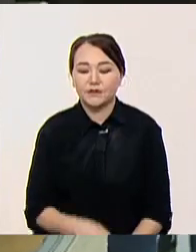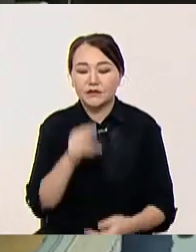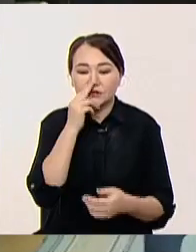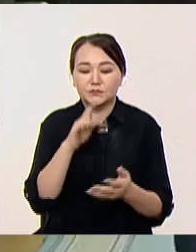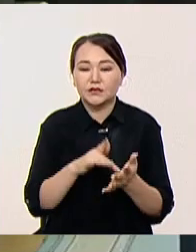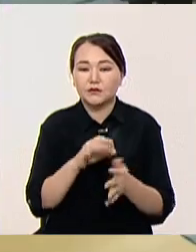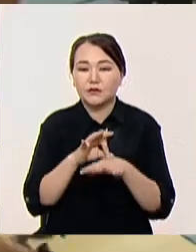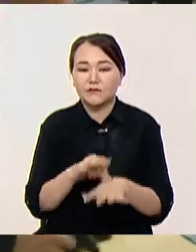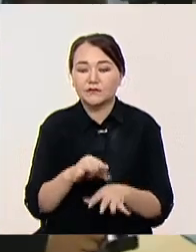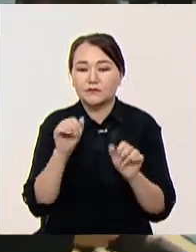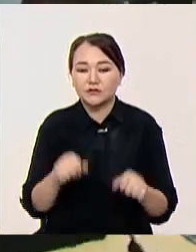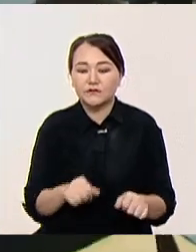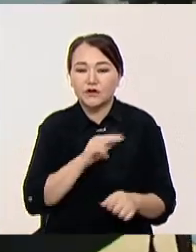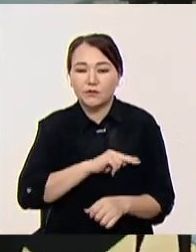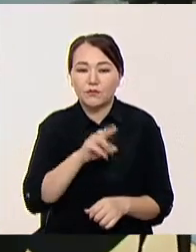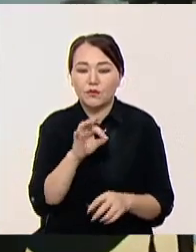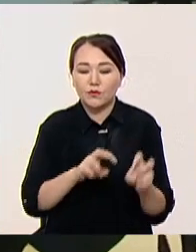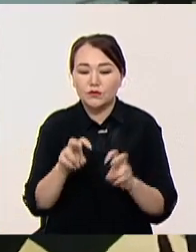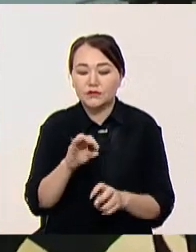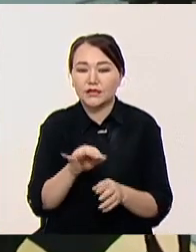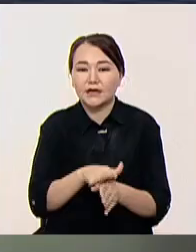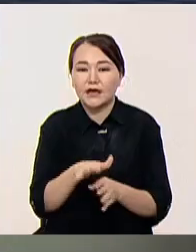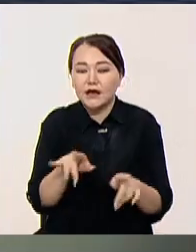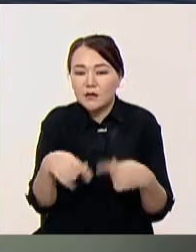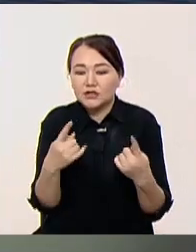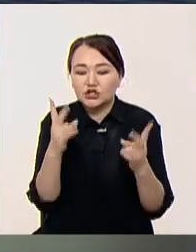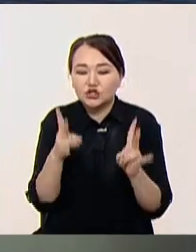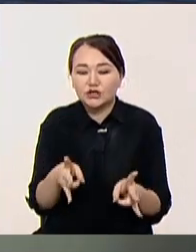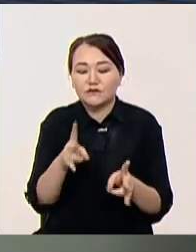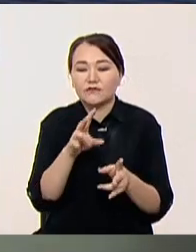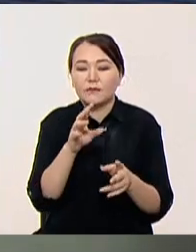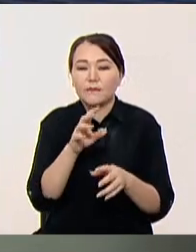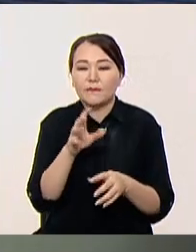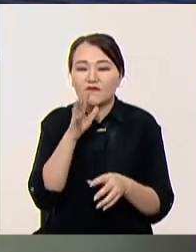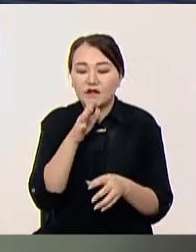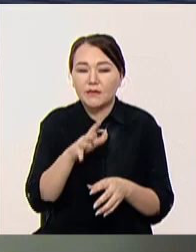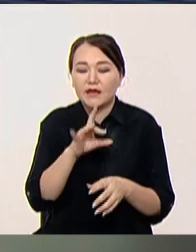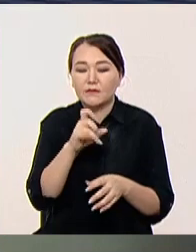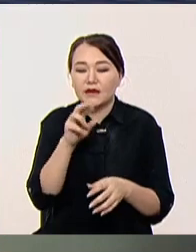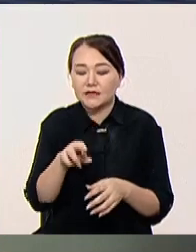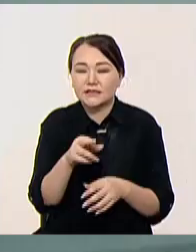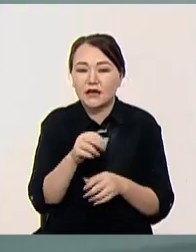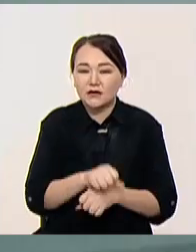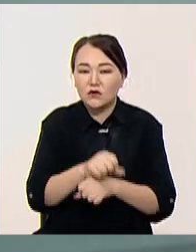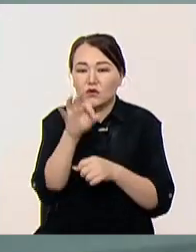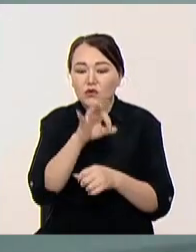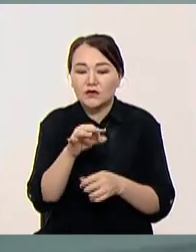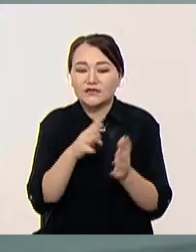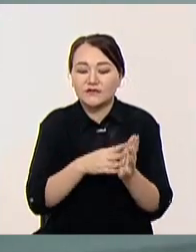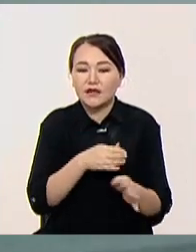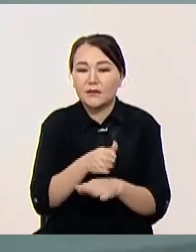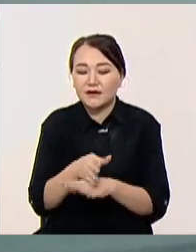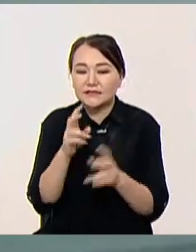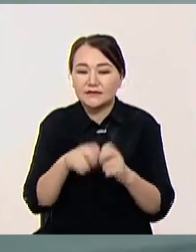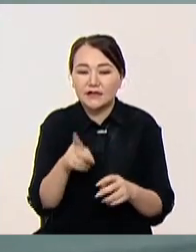Шымкенте проводится масштабная работа по поиску и реабилитации жертв политических репрессий 20 века. Исследования ведутся по 9 направлениям.